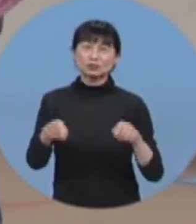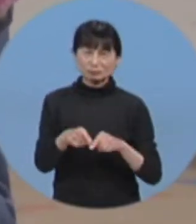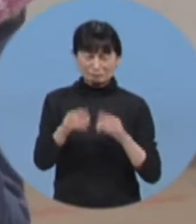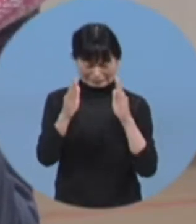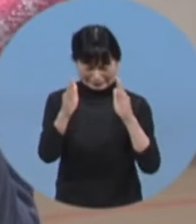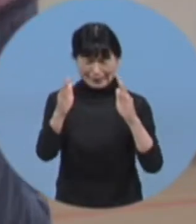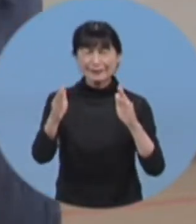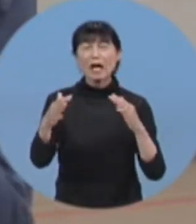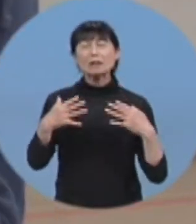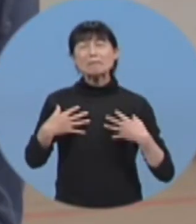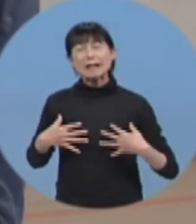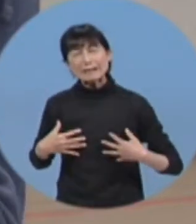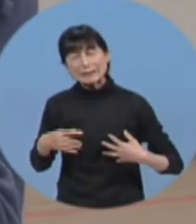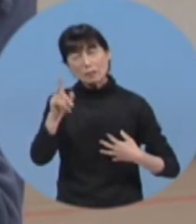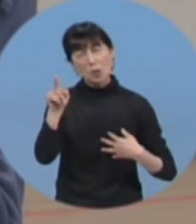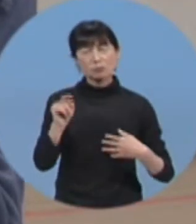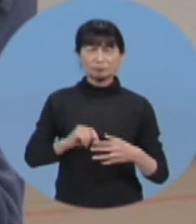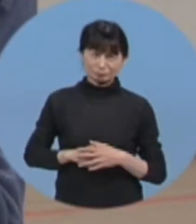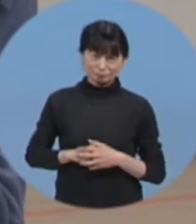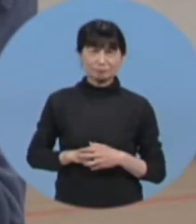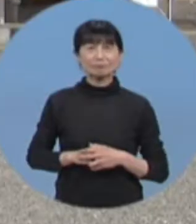中になって服が濡れちゃうかも。